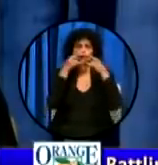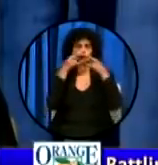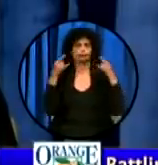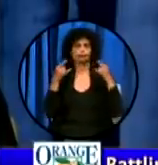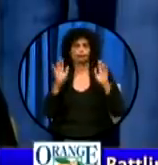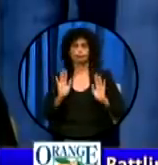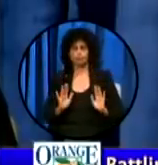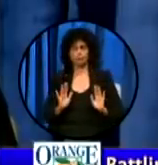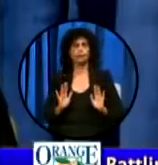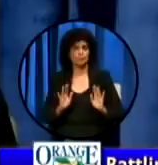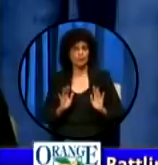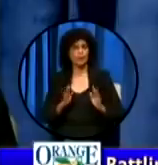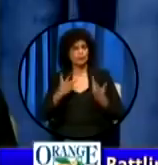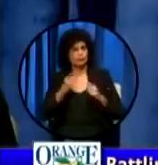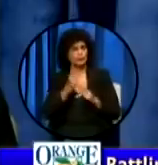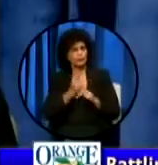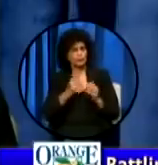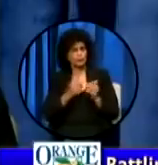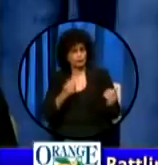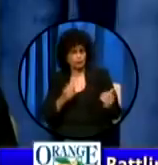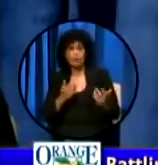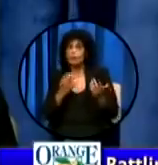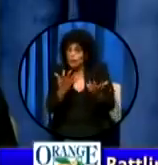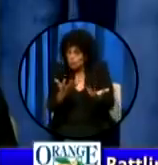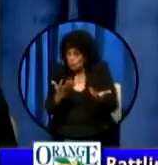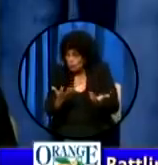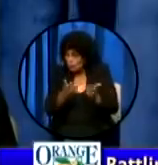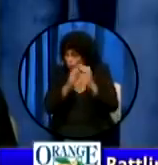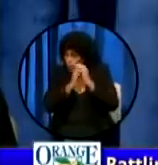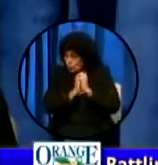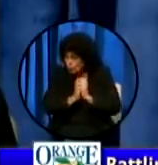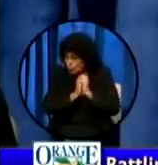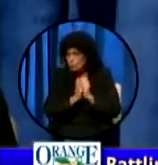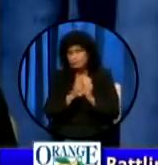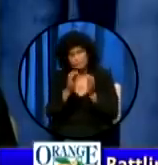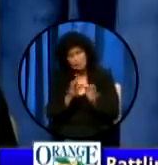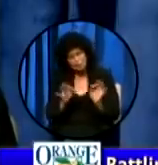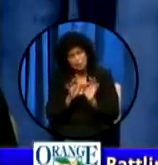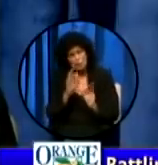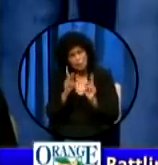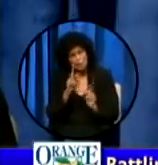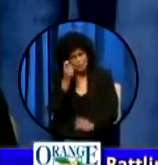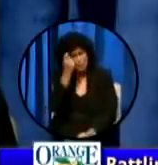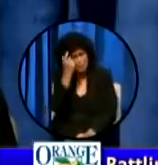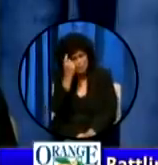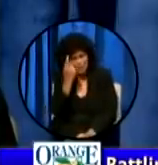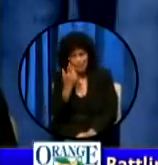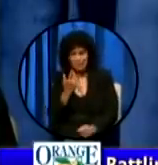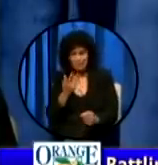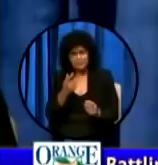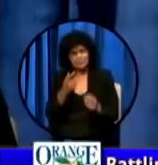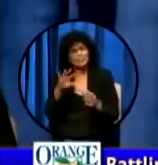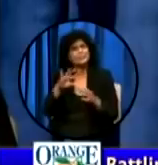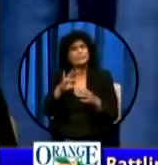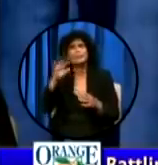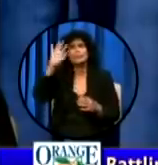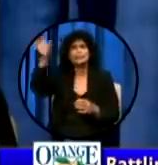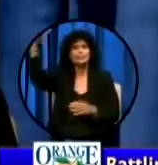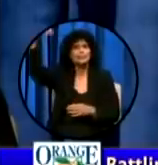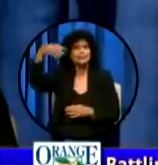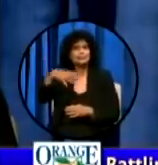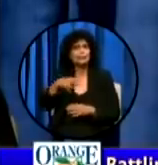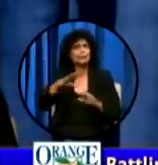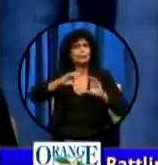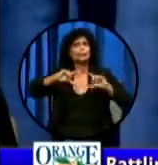поняли, если вы хотите иметь возможность поклоняться в духе и истине, как слово говорит, сделайте прививку. И это